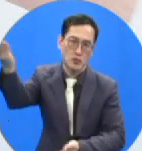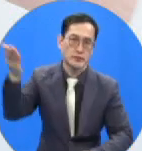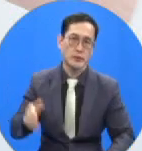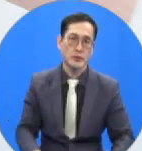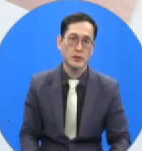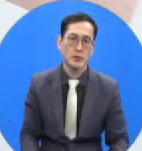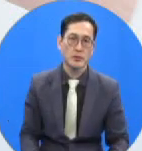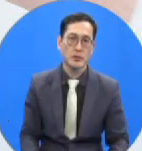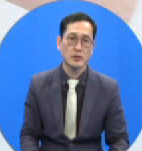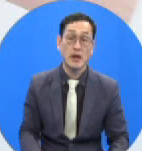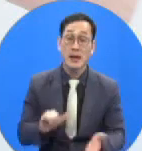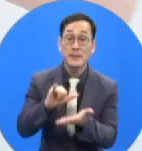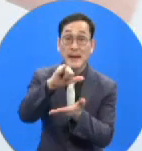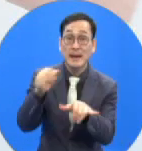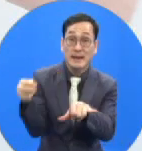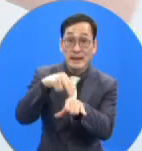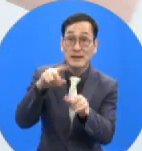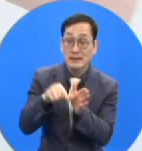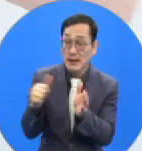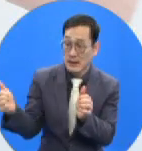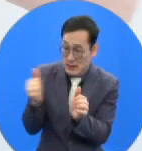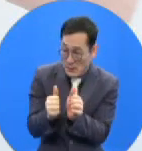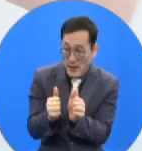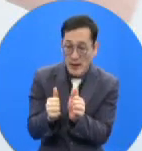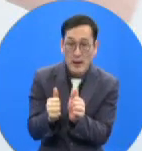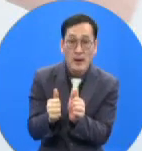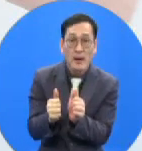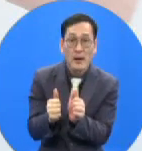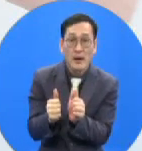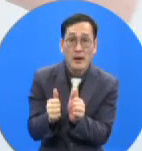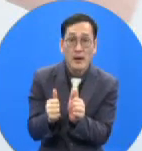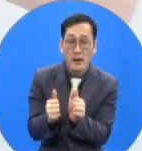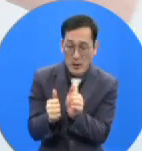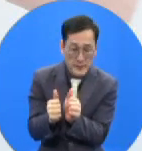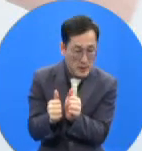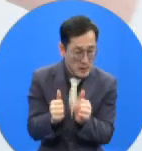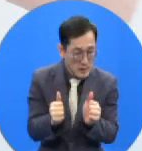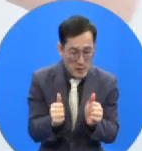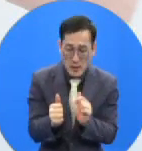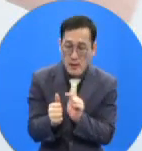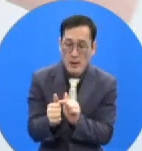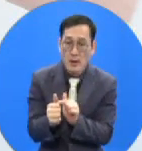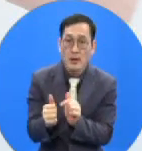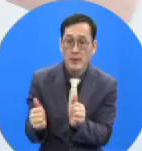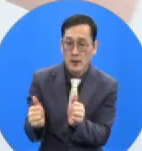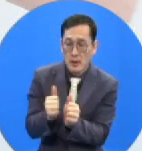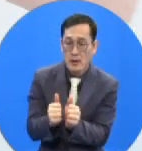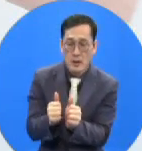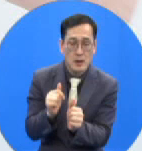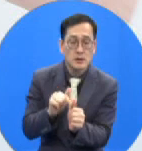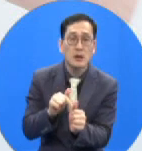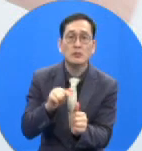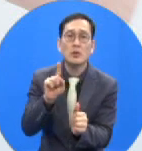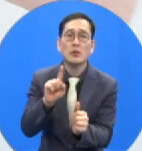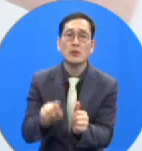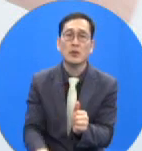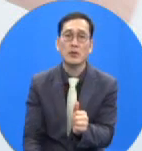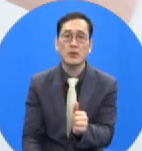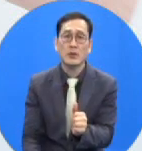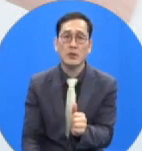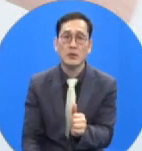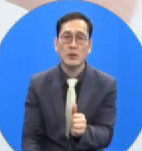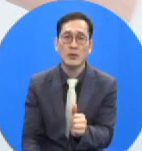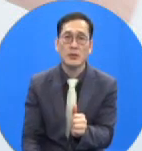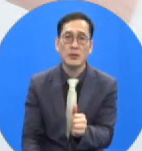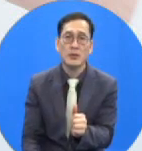바로 옆자리에 앉아서, 미국에서 여기 오려면 열몇 시간이잖아요. 열몇 시간 내내 비행기 옆에서 타고 같이 밥도 같이